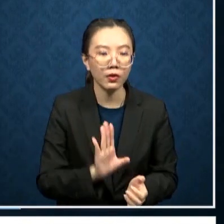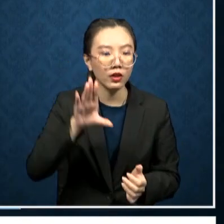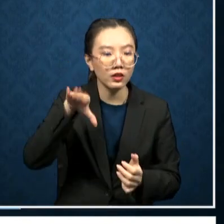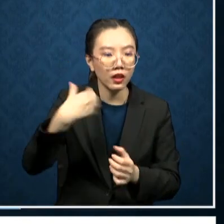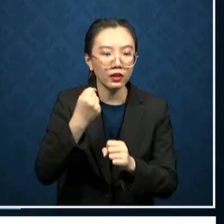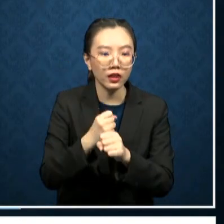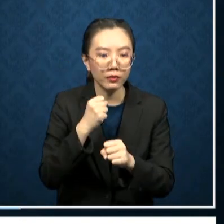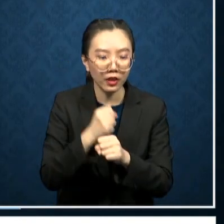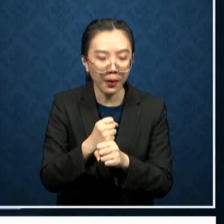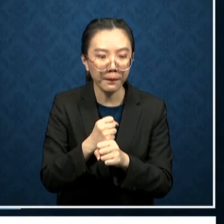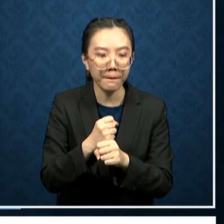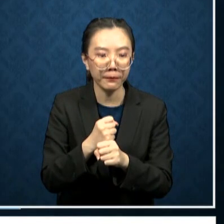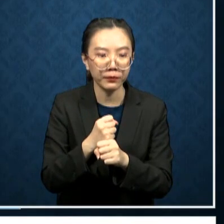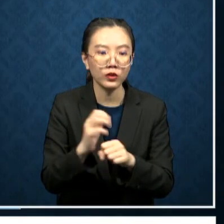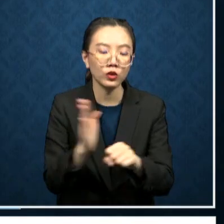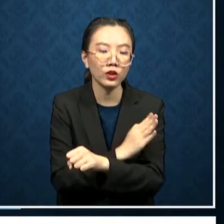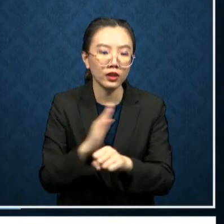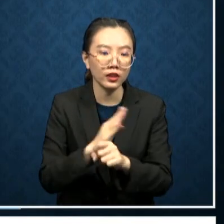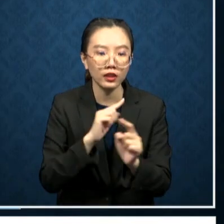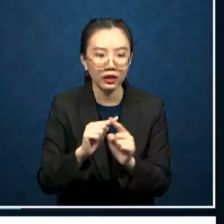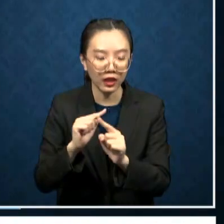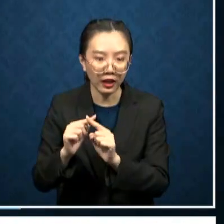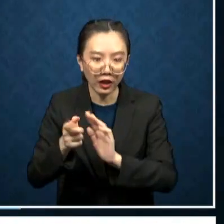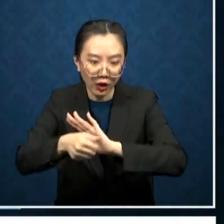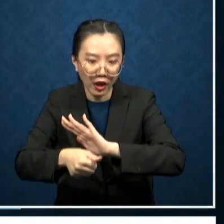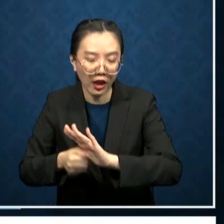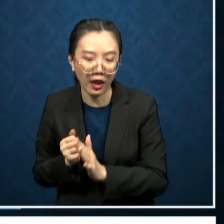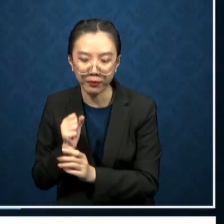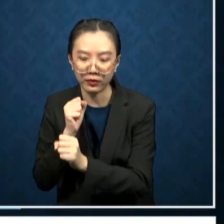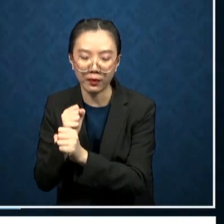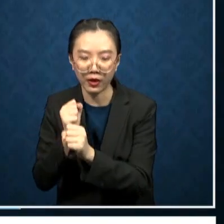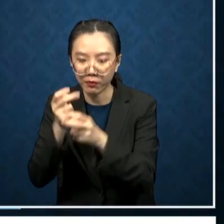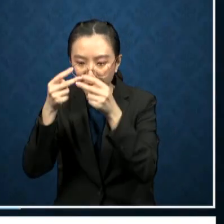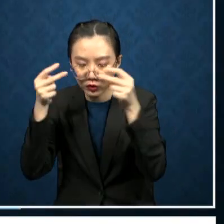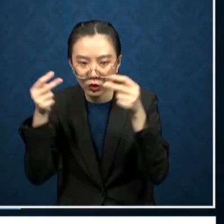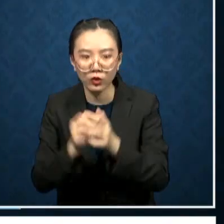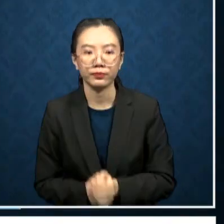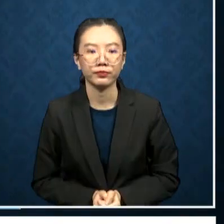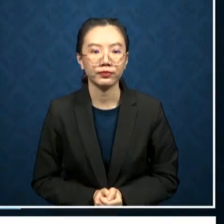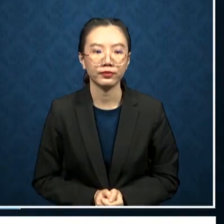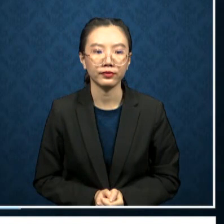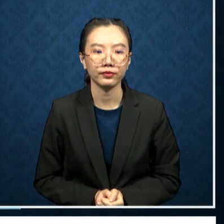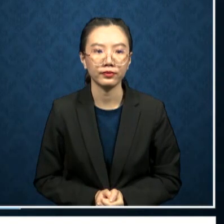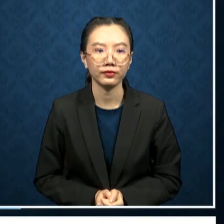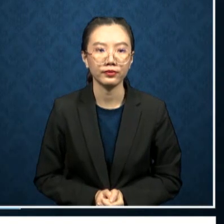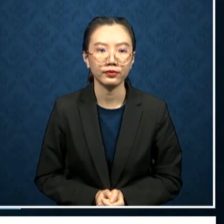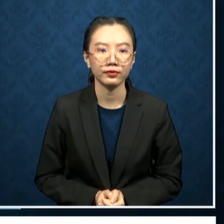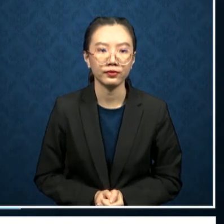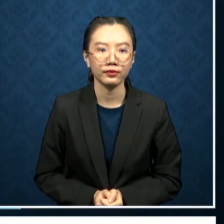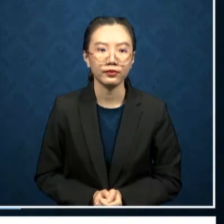า